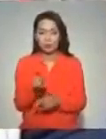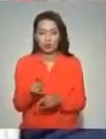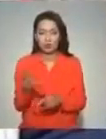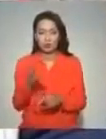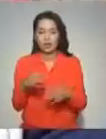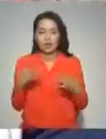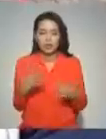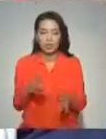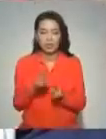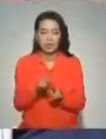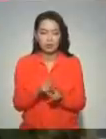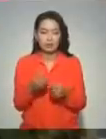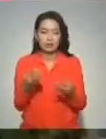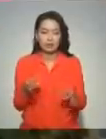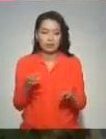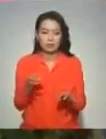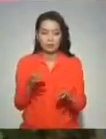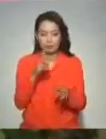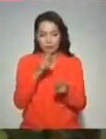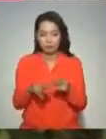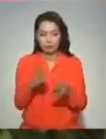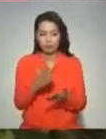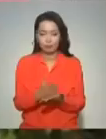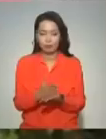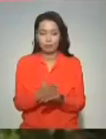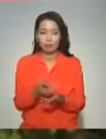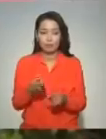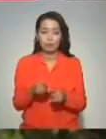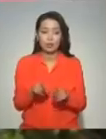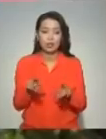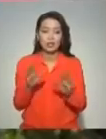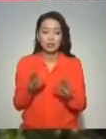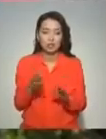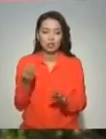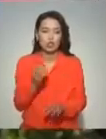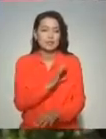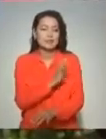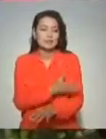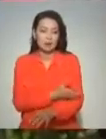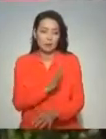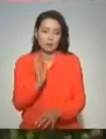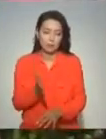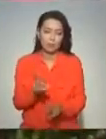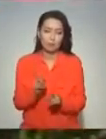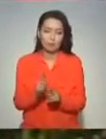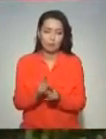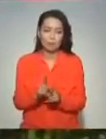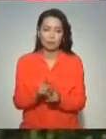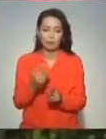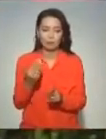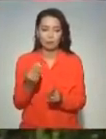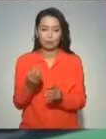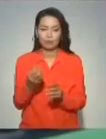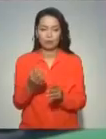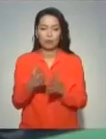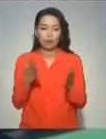отбирают у нас все наши свободы. Это только сделает его сильнее. Он боец. Он еще извлечет из этого максимум